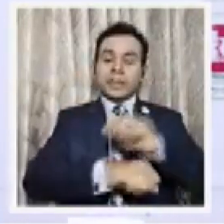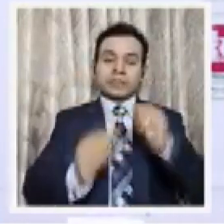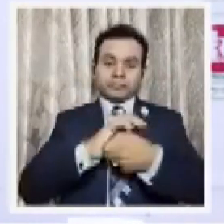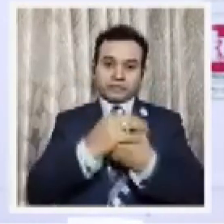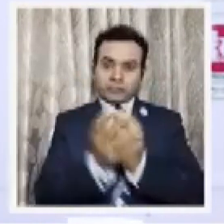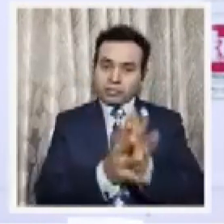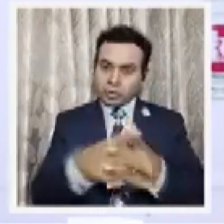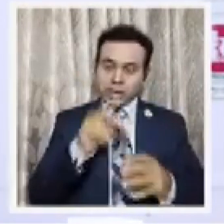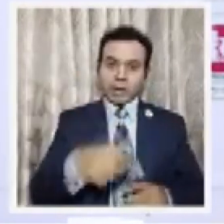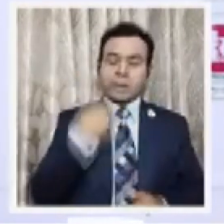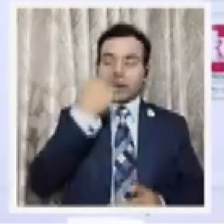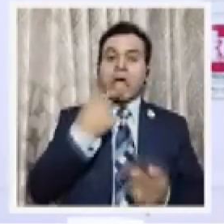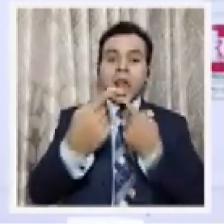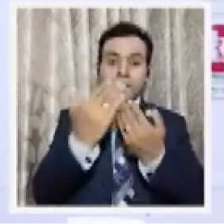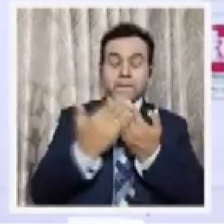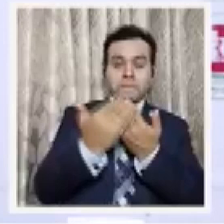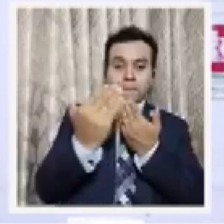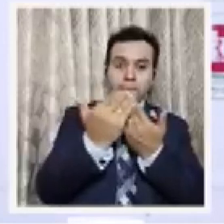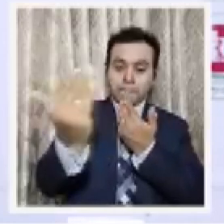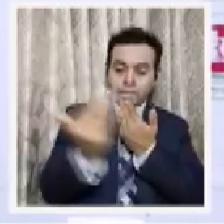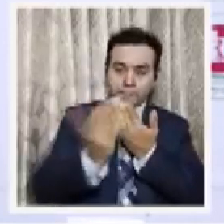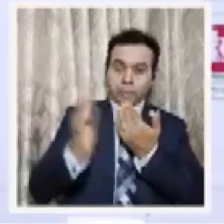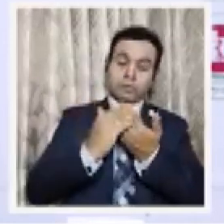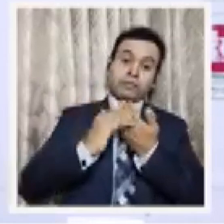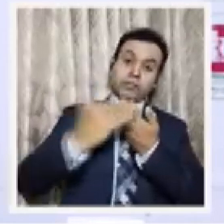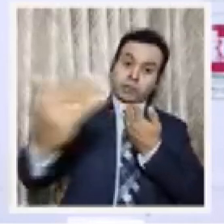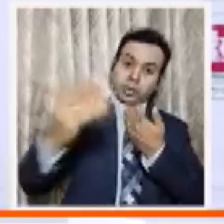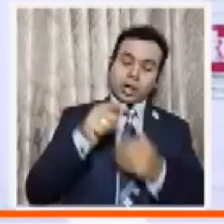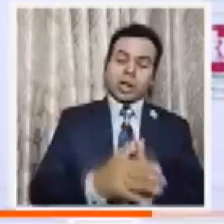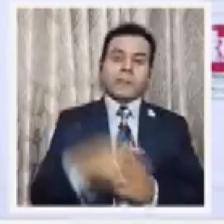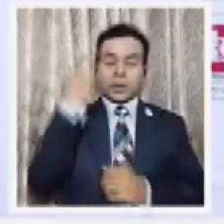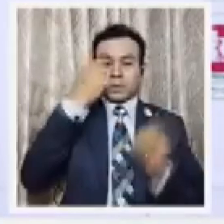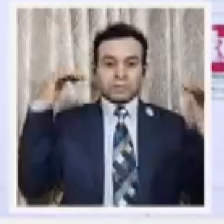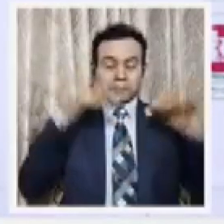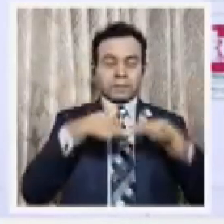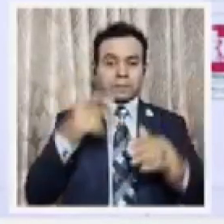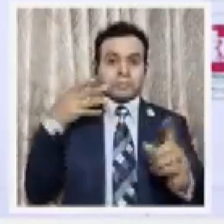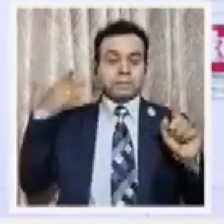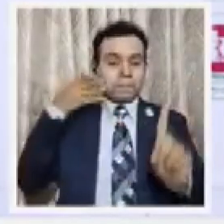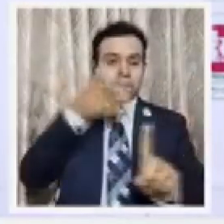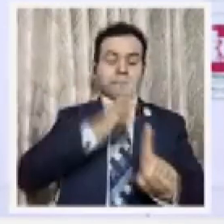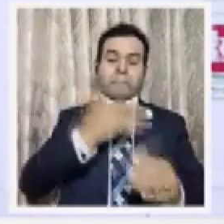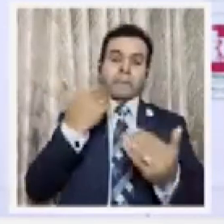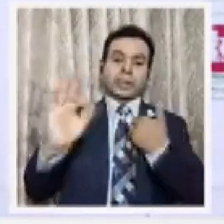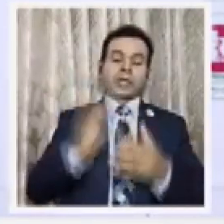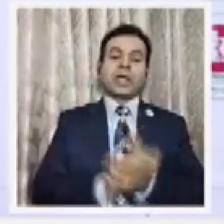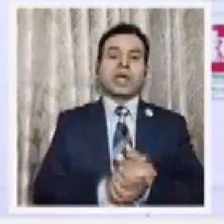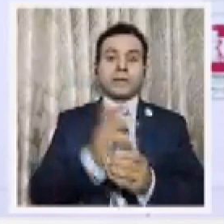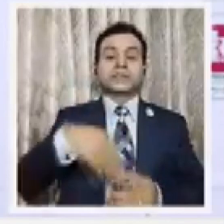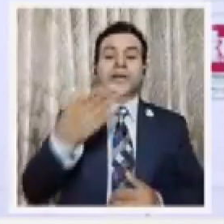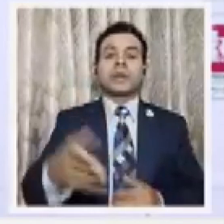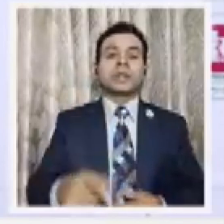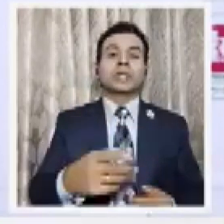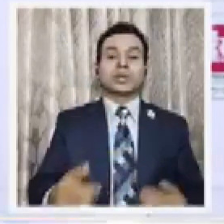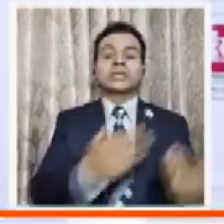এবং বারবার সাবান পানি দিয়ে হাত ধুন। সামাজিক দূরত্ব বজায় রাখুন, জনসমাগম এড়িয়ে চলুন। সামনে কোরবানি